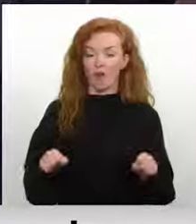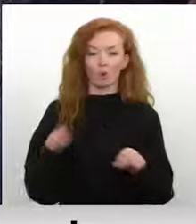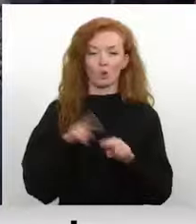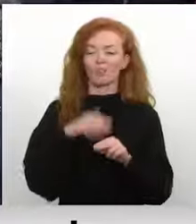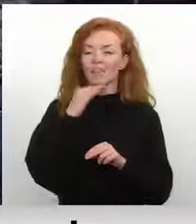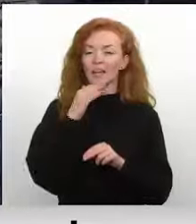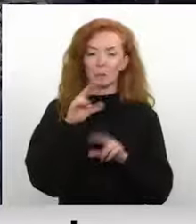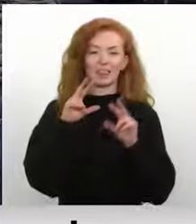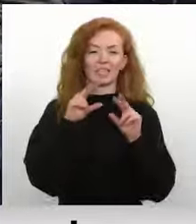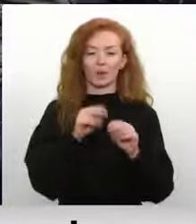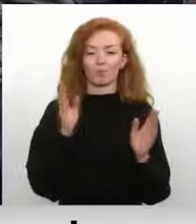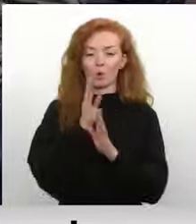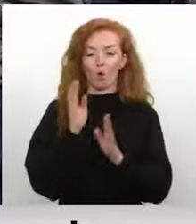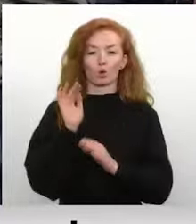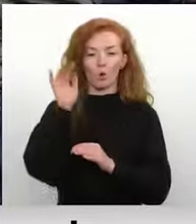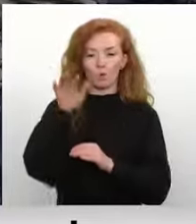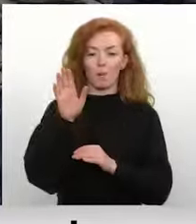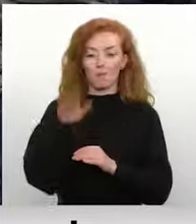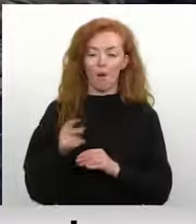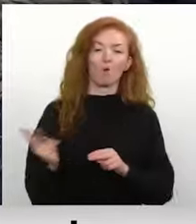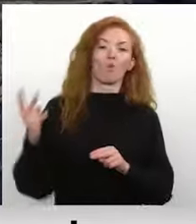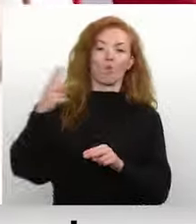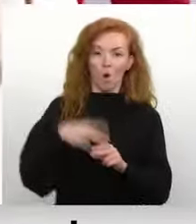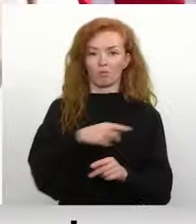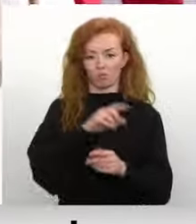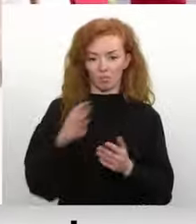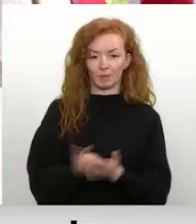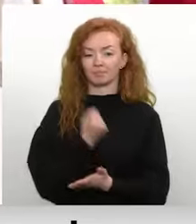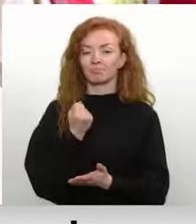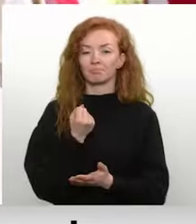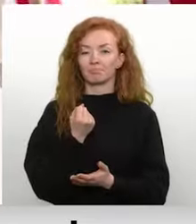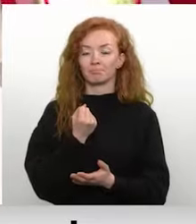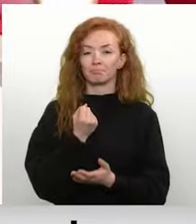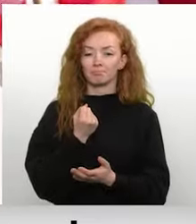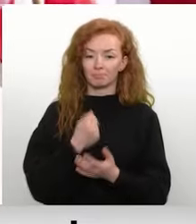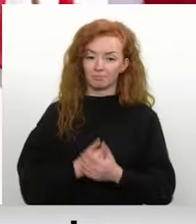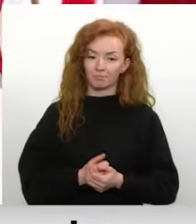ticēt prognozēm par likumu un taisnīgumu vēlreizēju uzvaru.